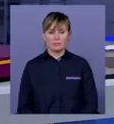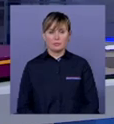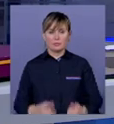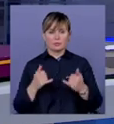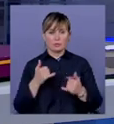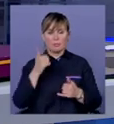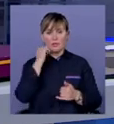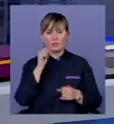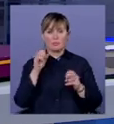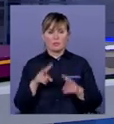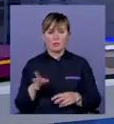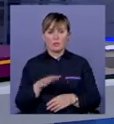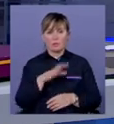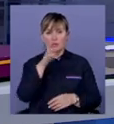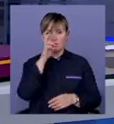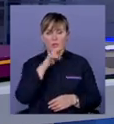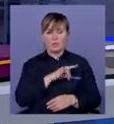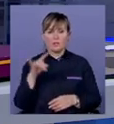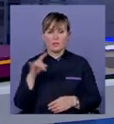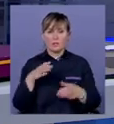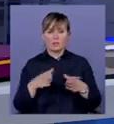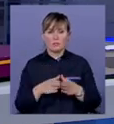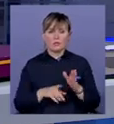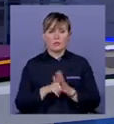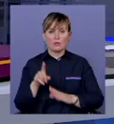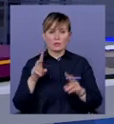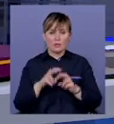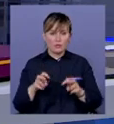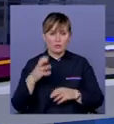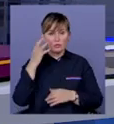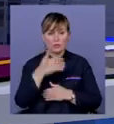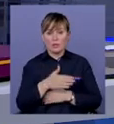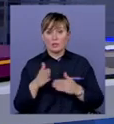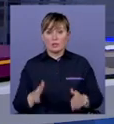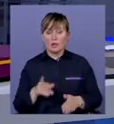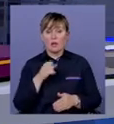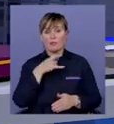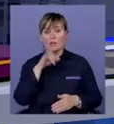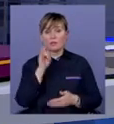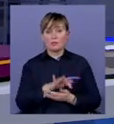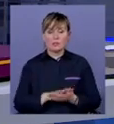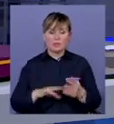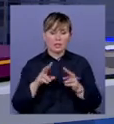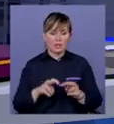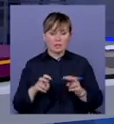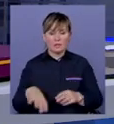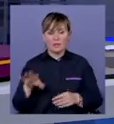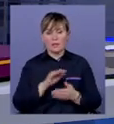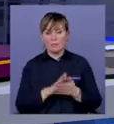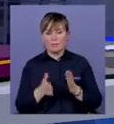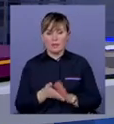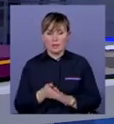Сегодня в Москве специалисты Межгосударственного авиационного комитета начнут расшифровку черного ящика. Ну а в Казахстане продолжается расследование всех